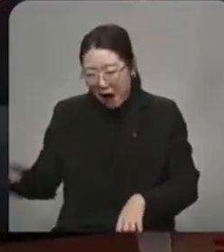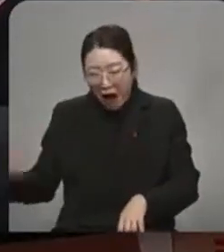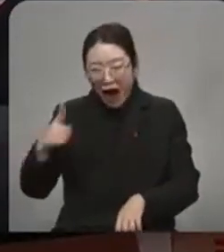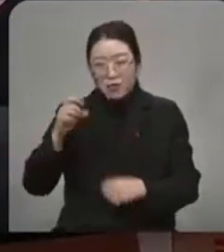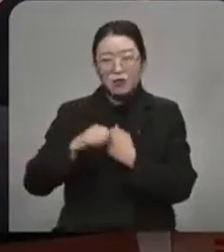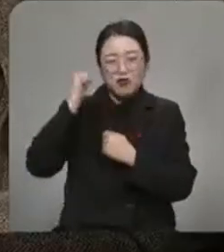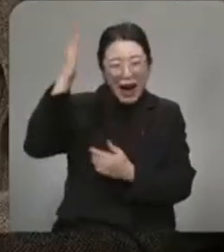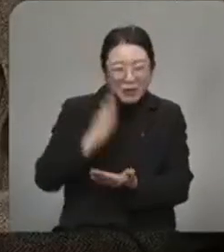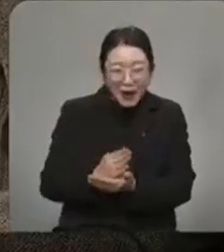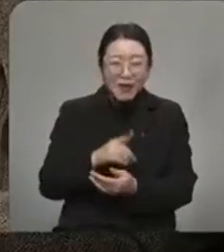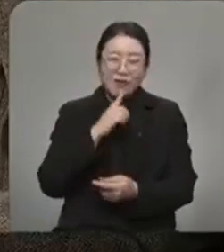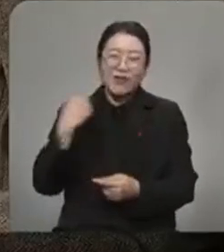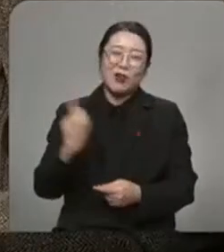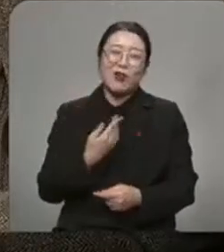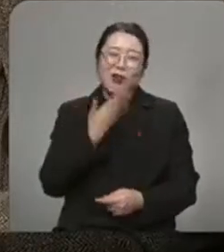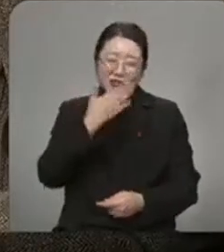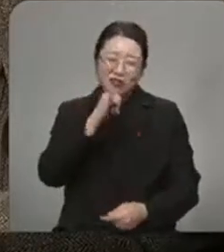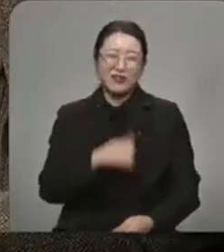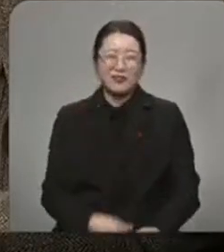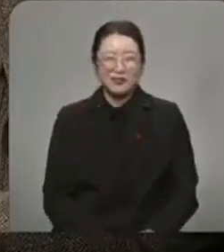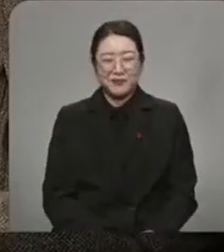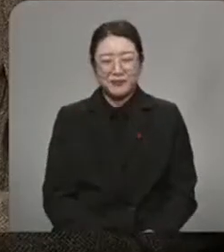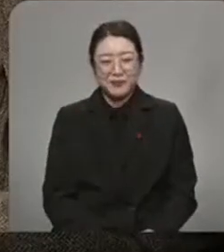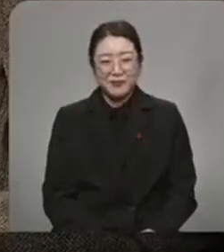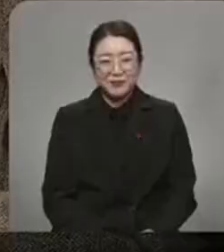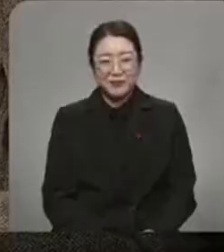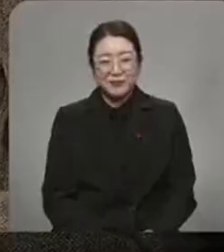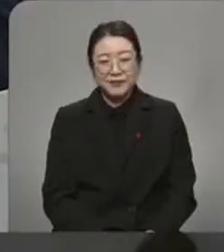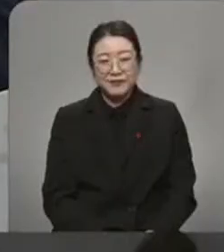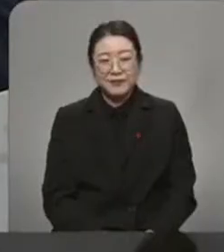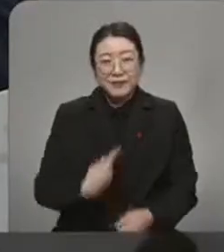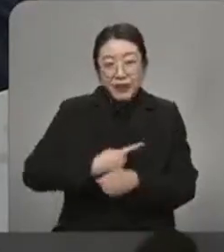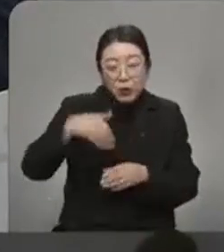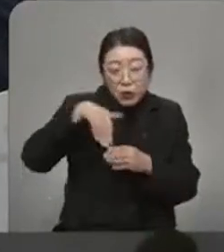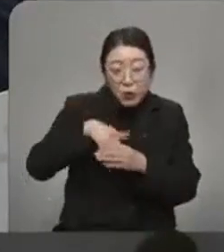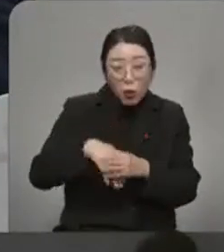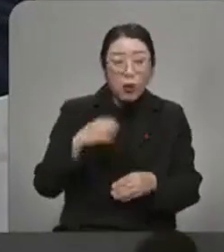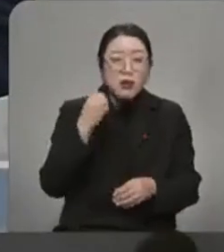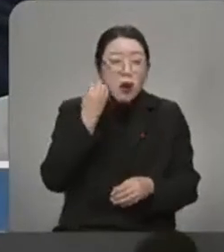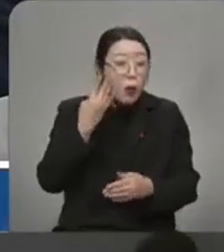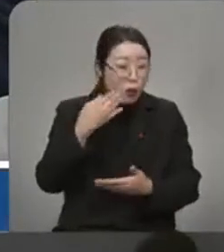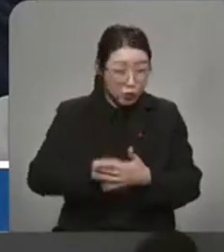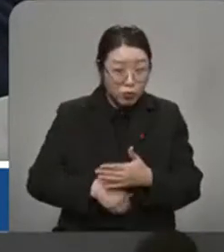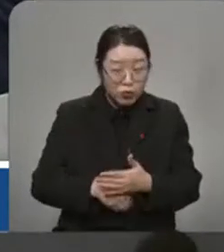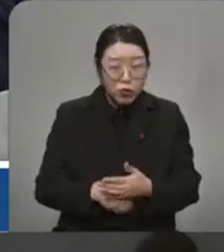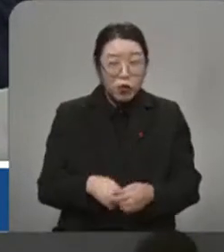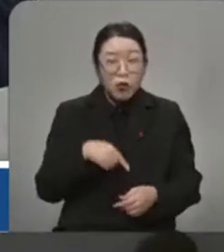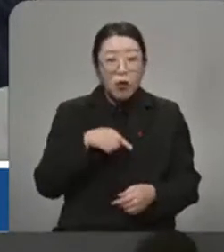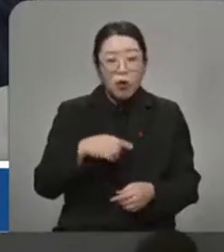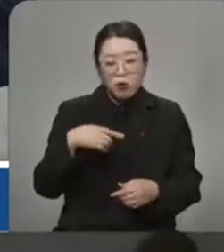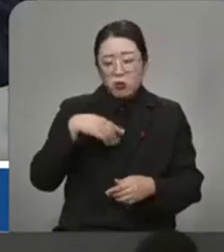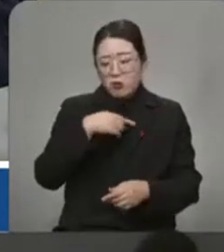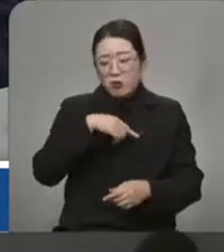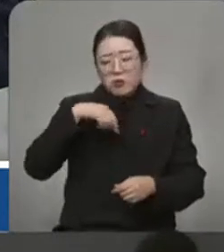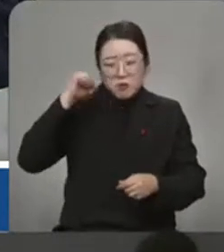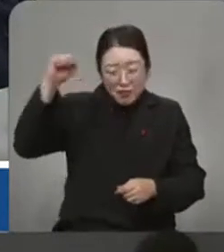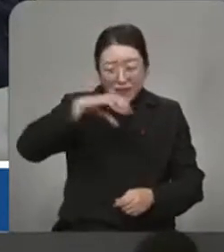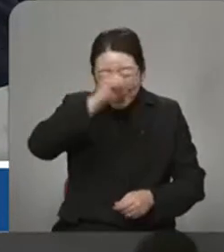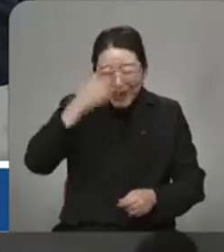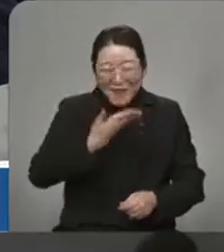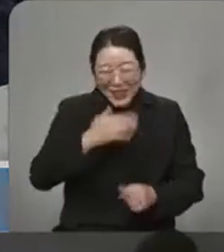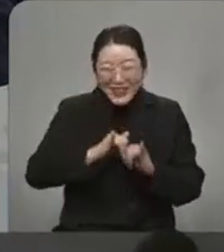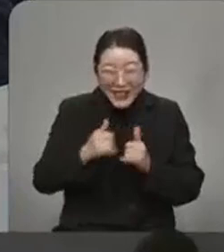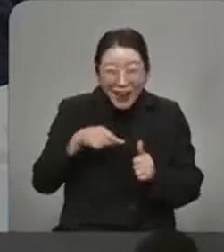이어질 가능성도 제기되고 있습니다 내년 총선이 4개월여 앞으로 다가온 가운데 유력 주자들의 행보에